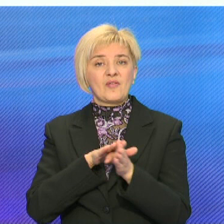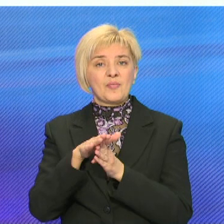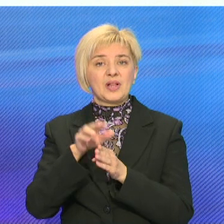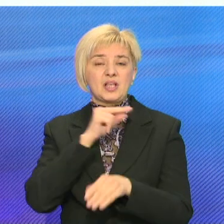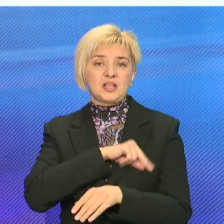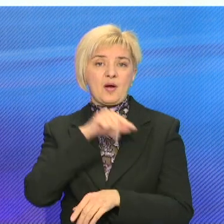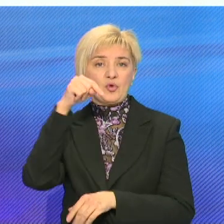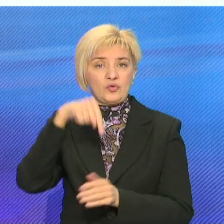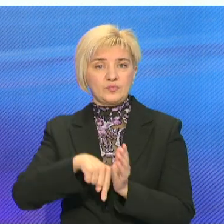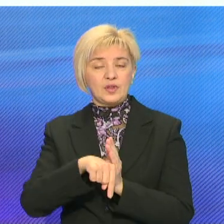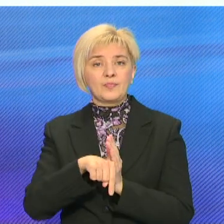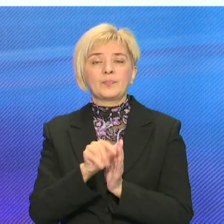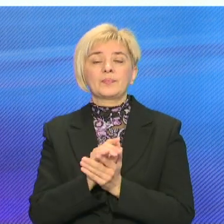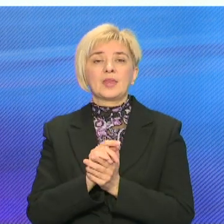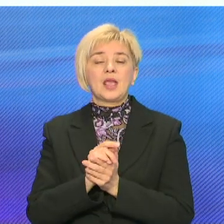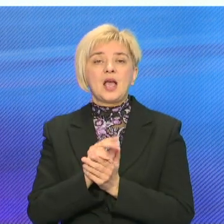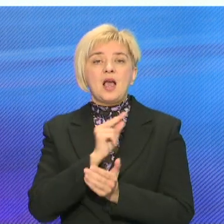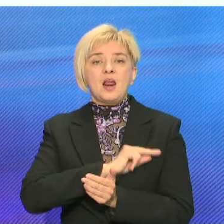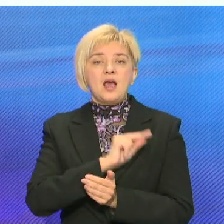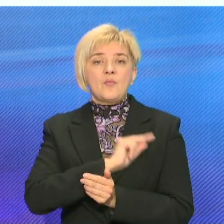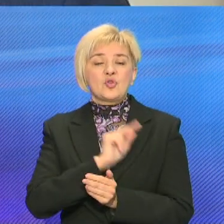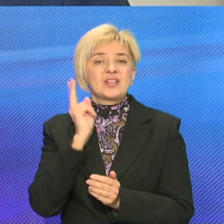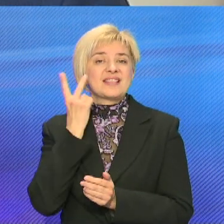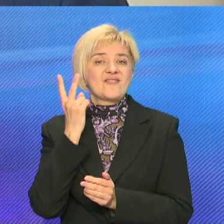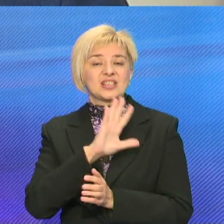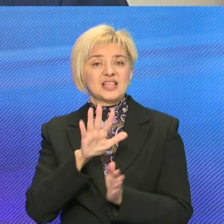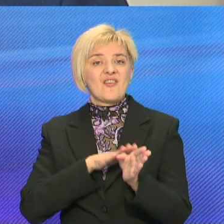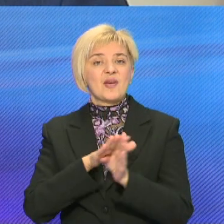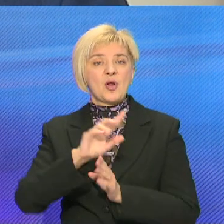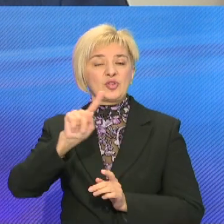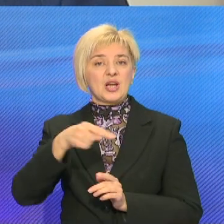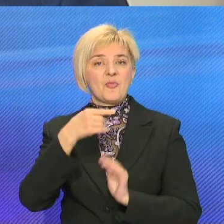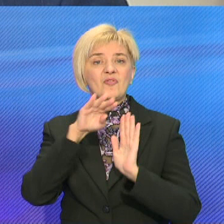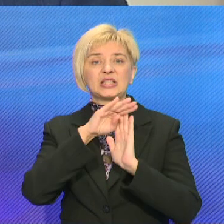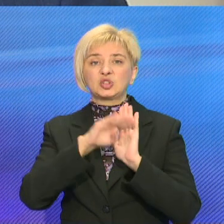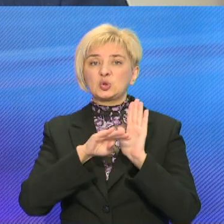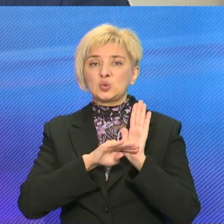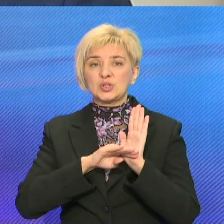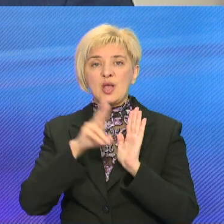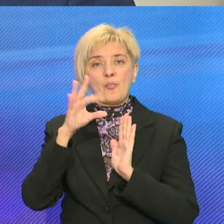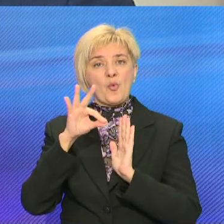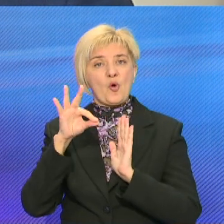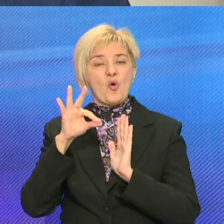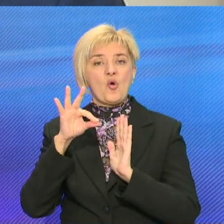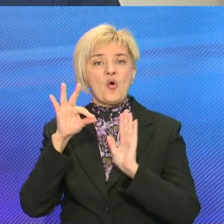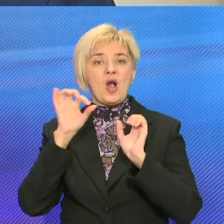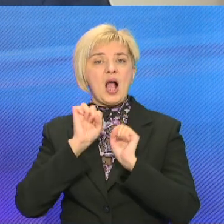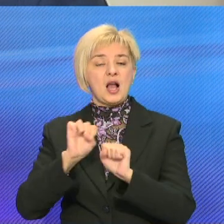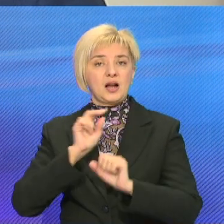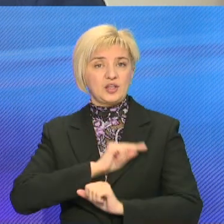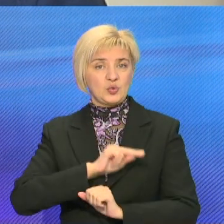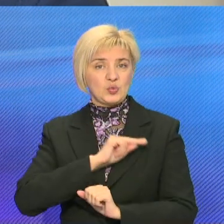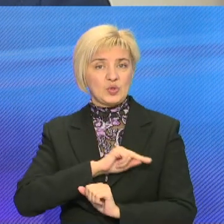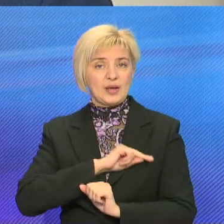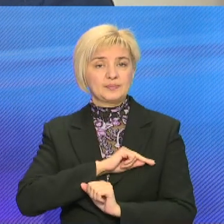работы. Работники не всегда выполняют все требования и инструкции по охране, которые должны выполнять. Так вот, в